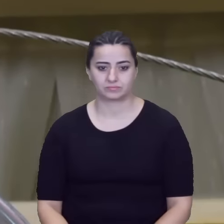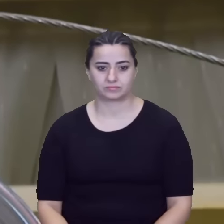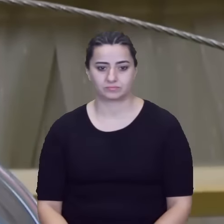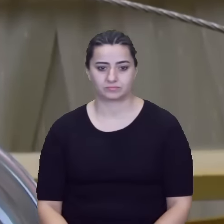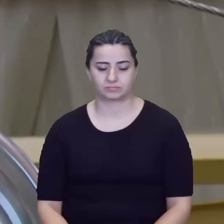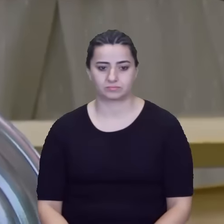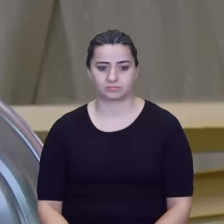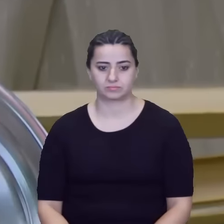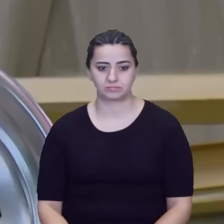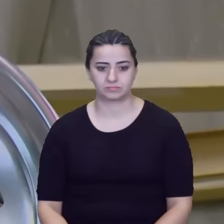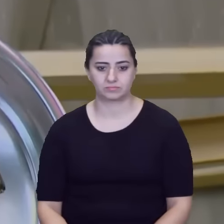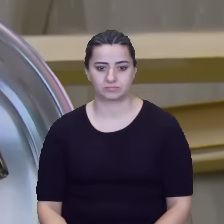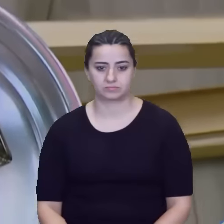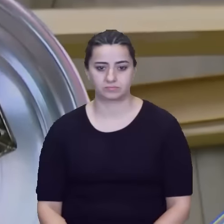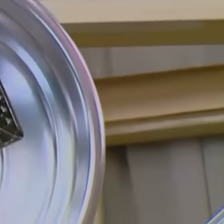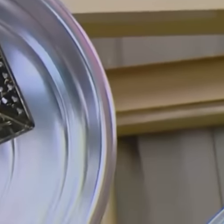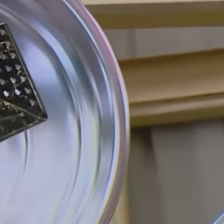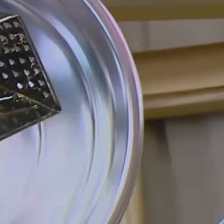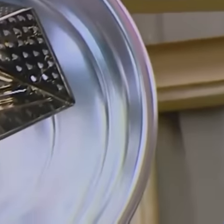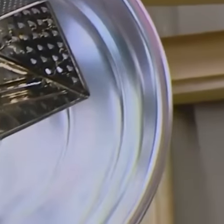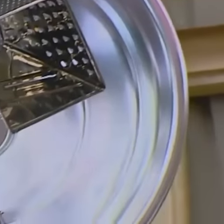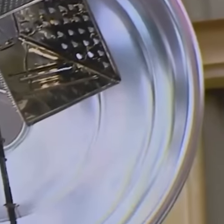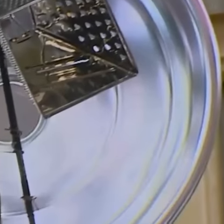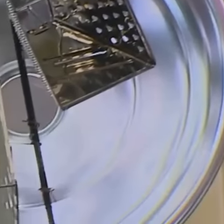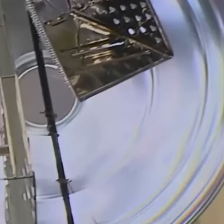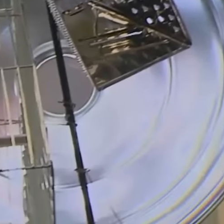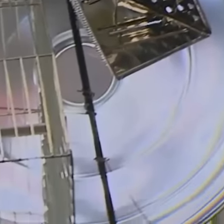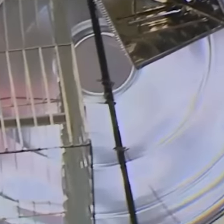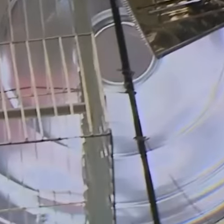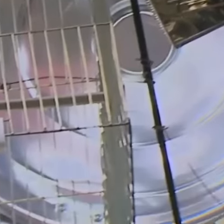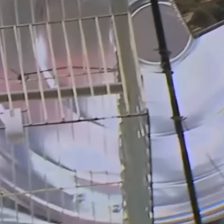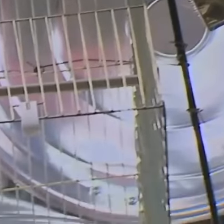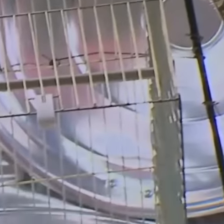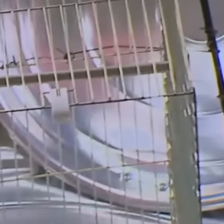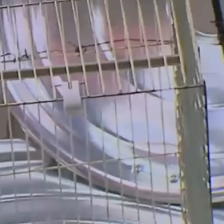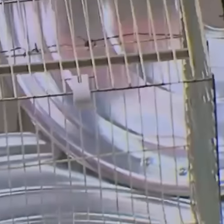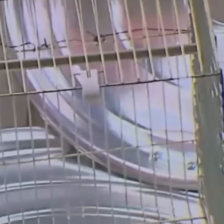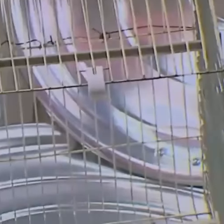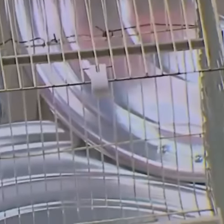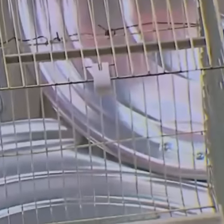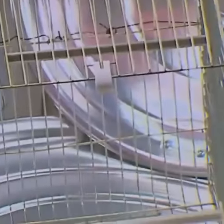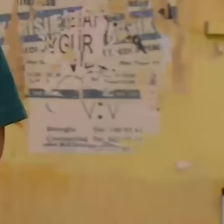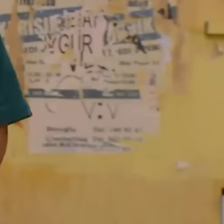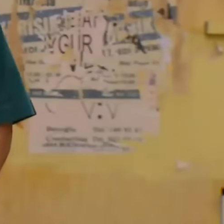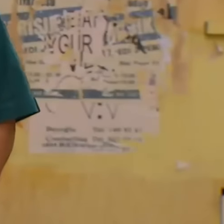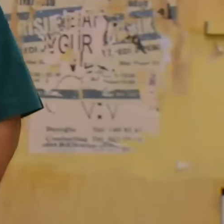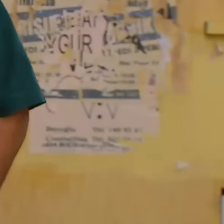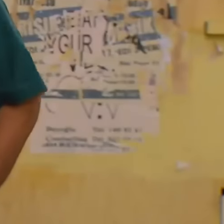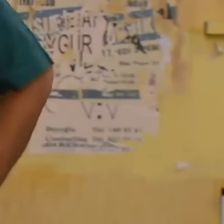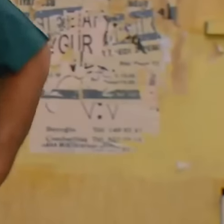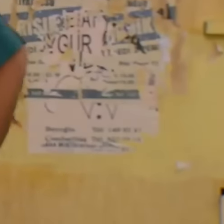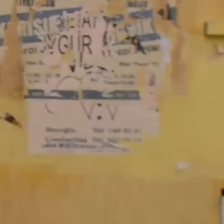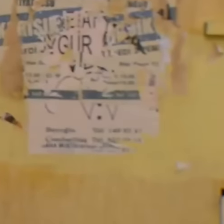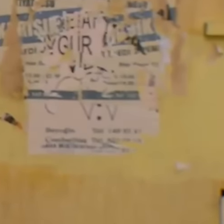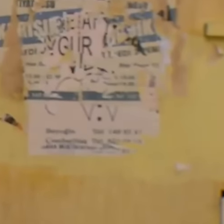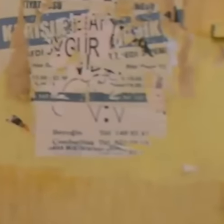Seyfi anteni tavana asıp metal rendeyle sepeti de lehimlemiş, ciddiyetle makinenin kablosunu sarıyor. Fehmi aşağıdan suratsızca